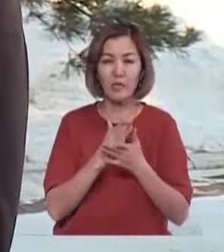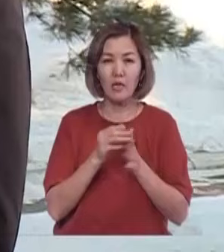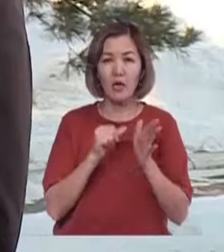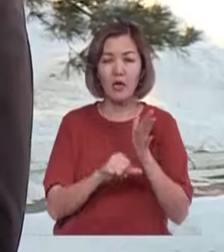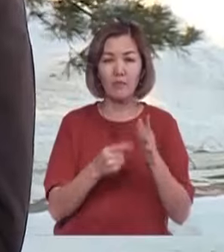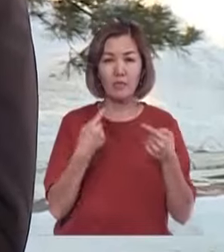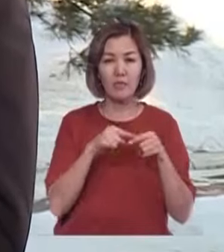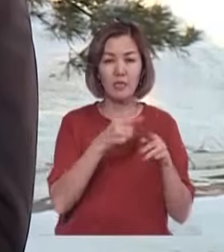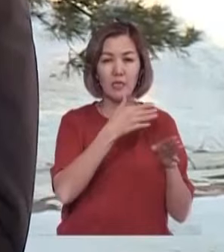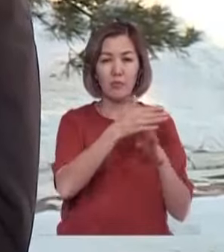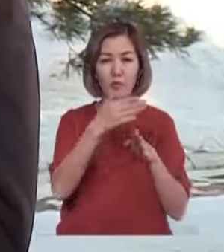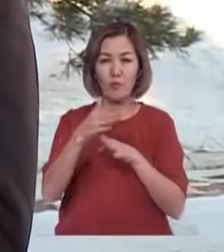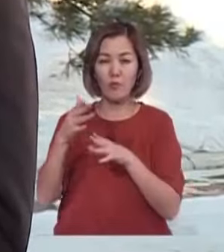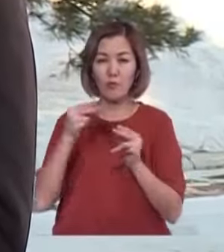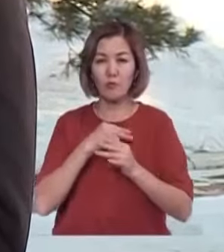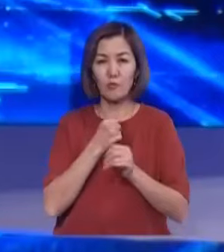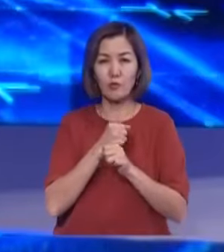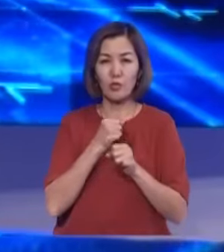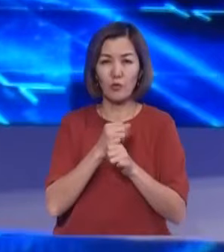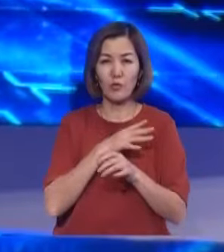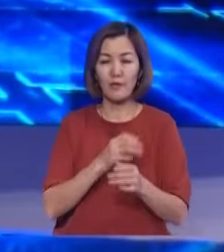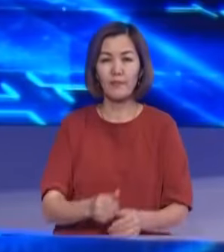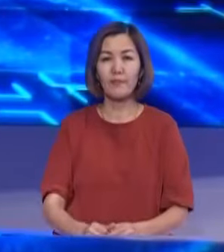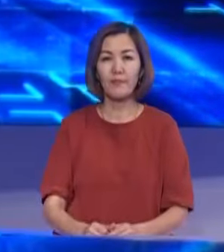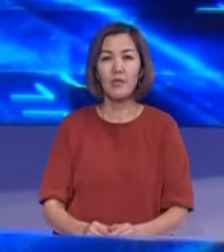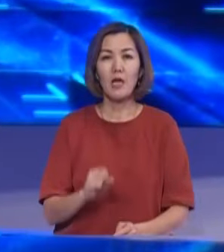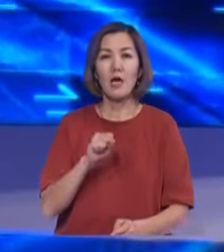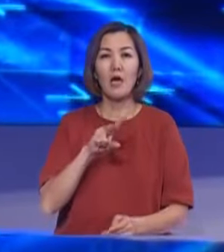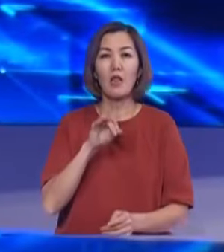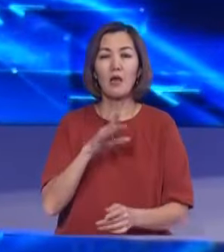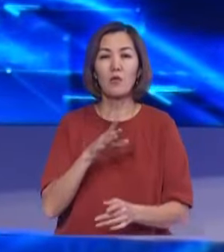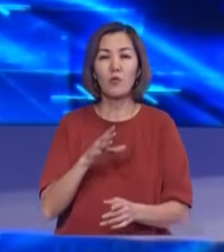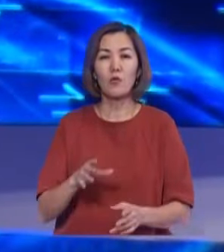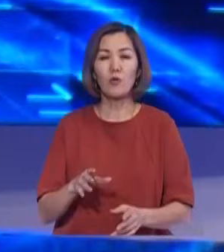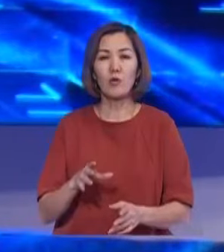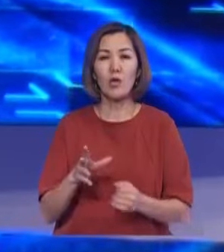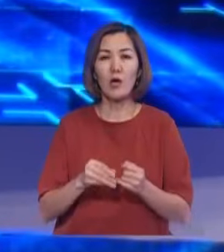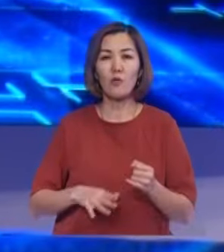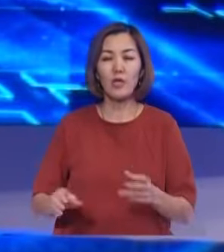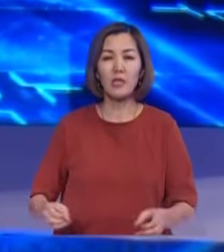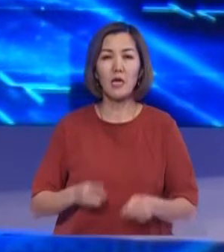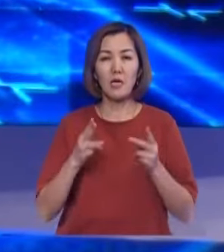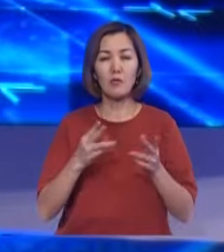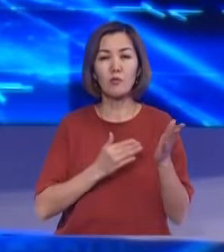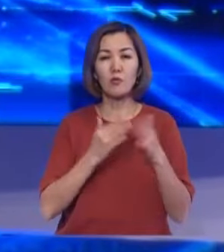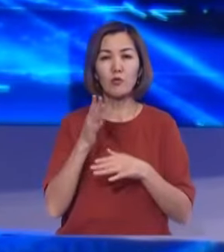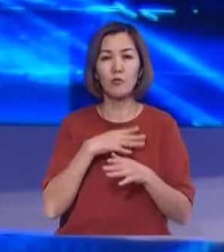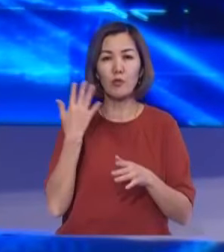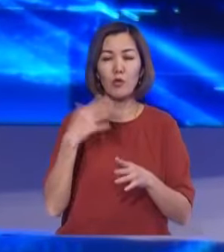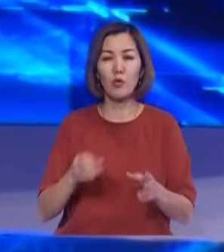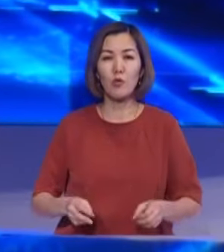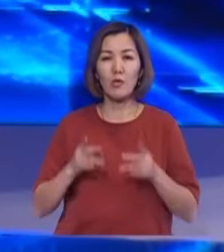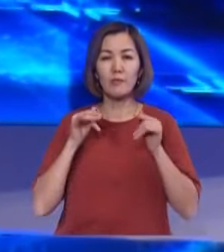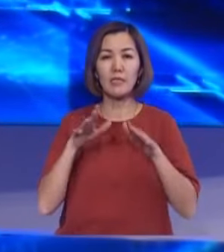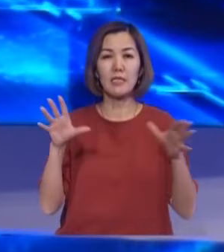бөліп жұмыс істеуде. Алакөл ауданында қылмыс өршіп тұр. Өткен жылы алғашқы 90-да 50 қылмыстық